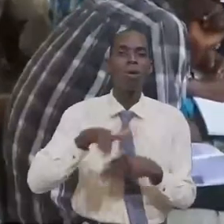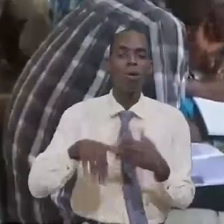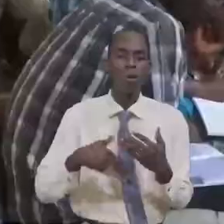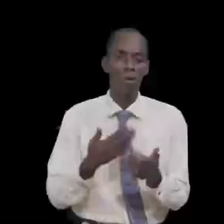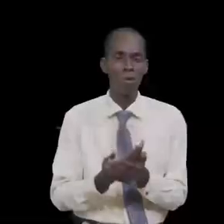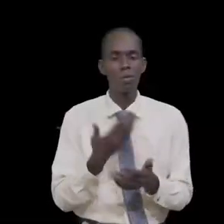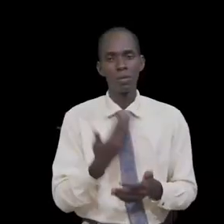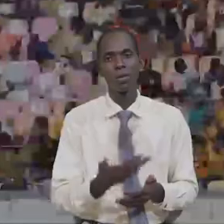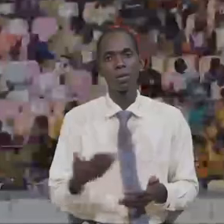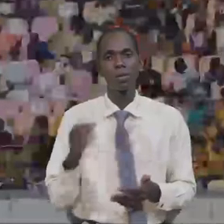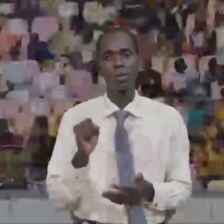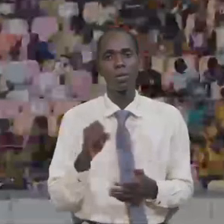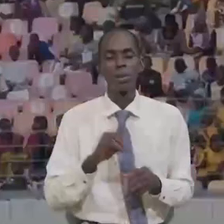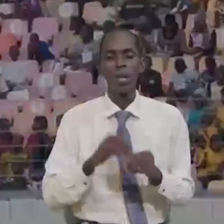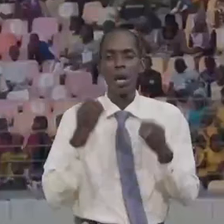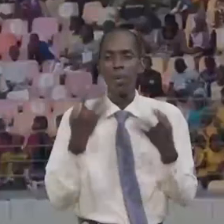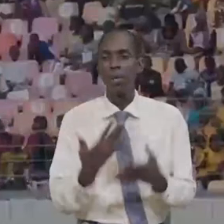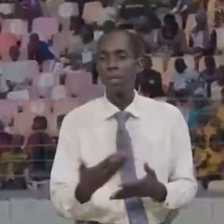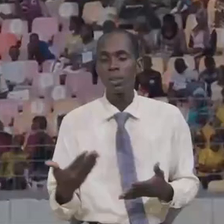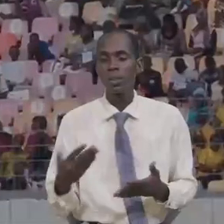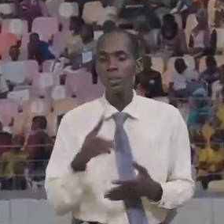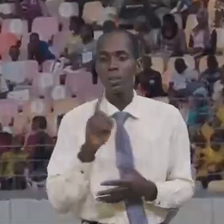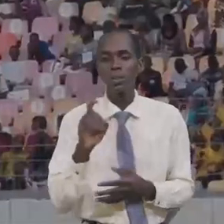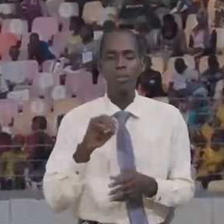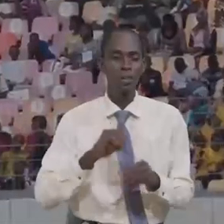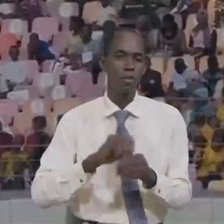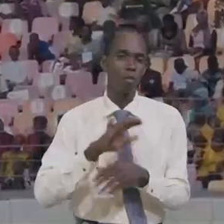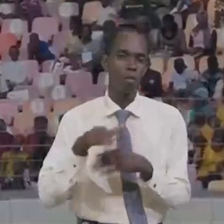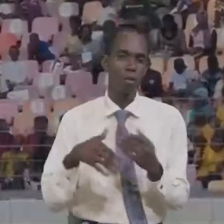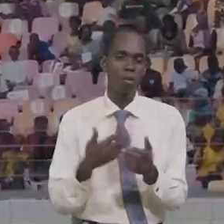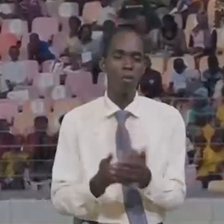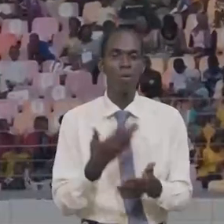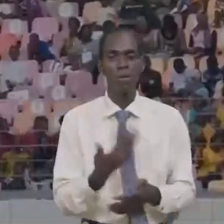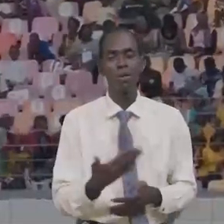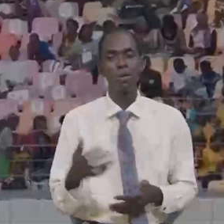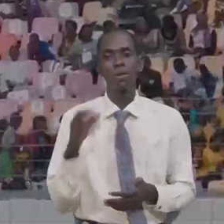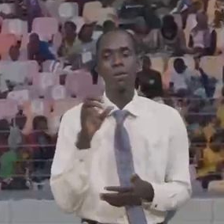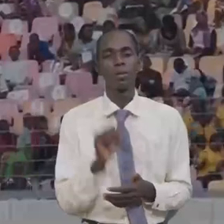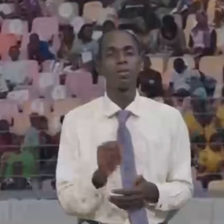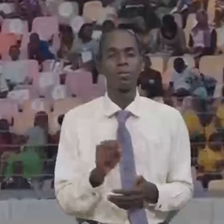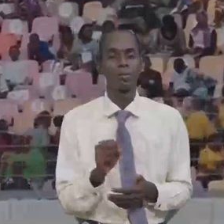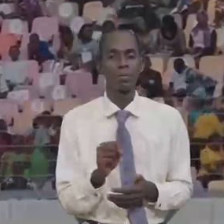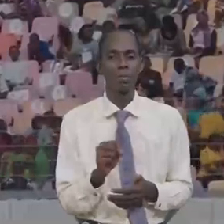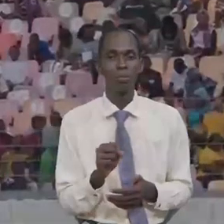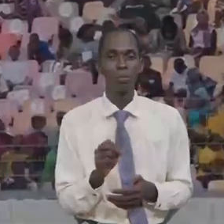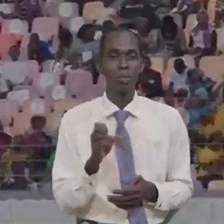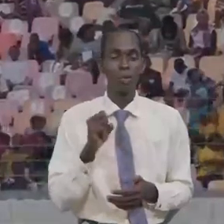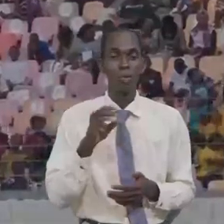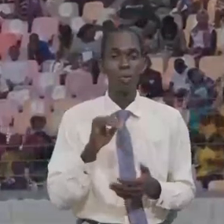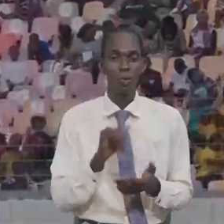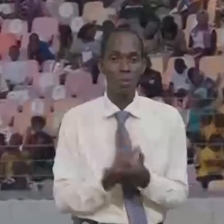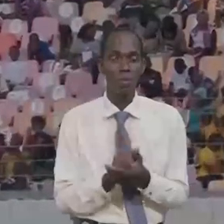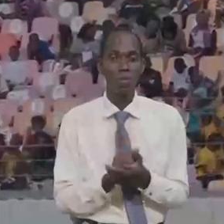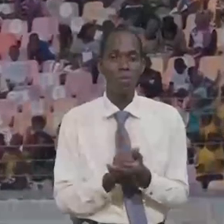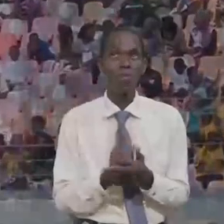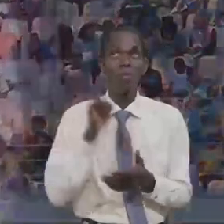je dis à combien de choses en toute chose le Seigneur le fera pour te